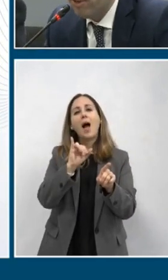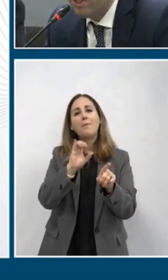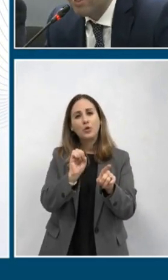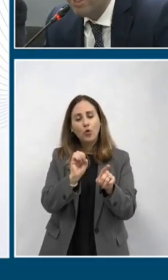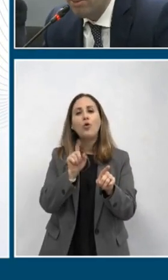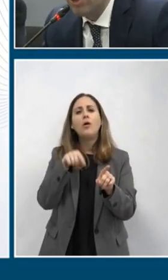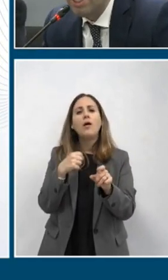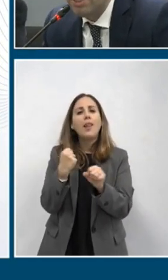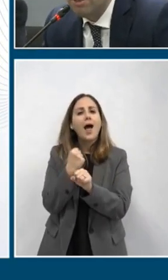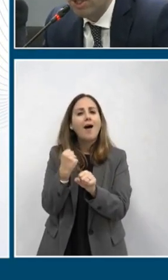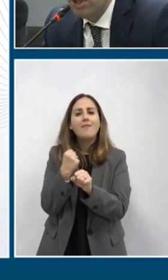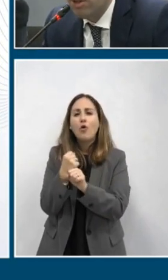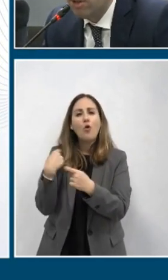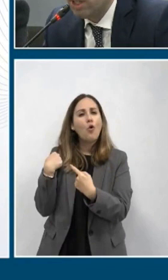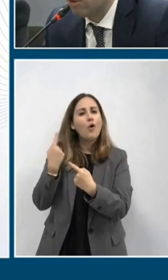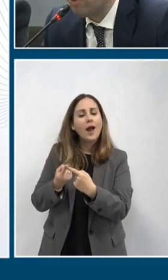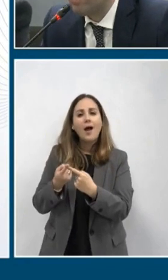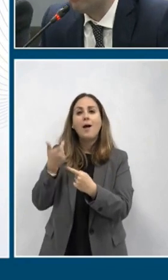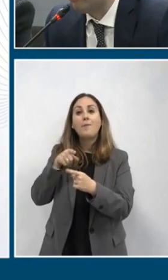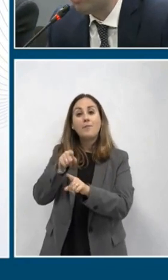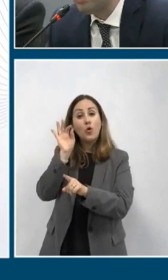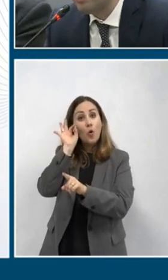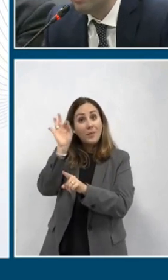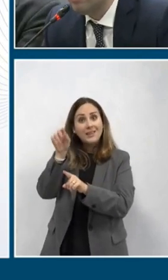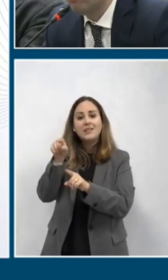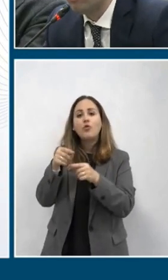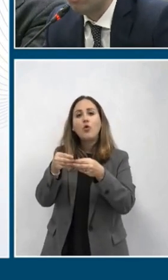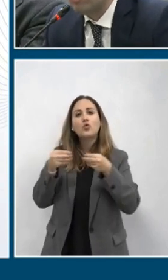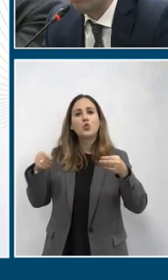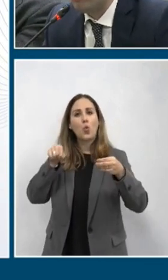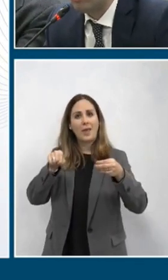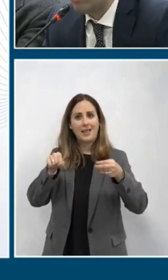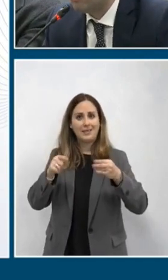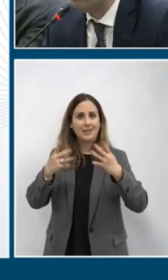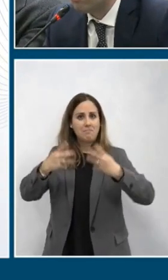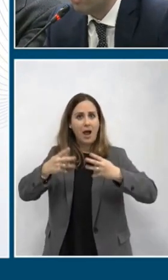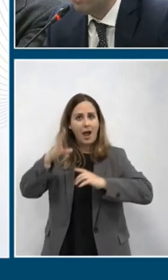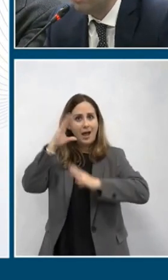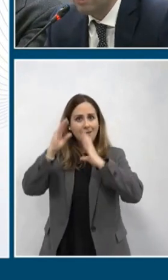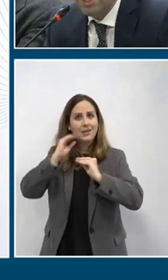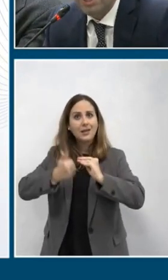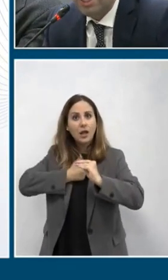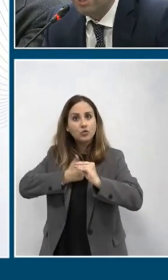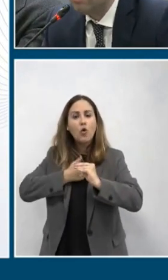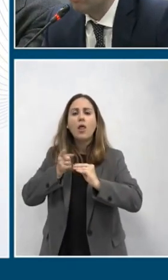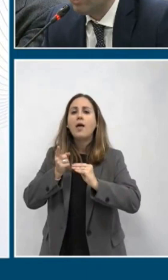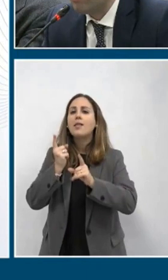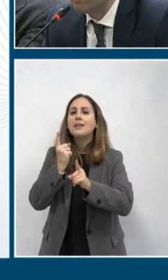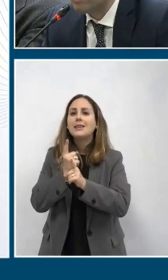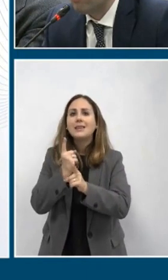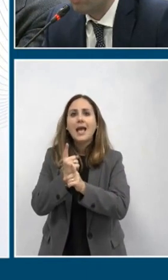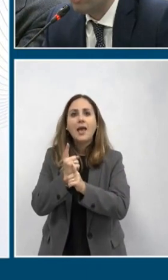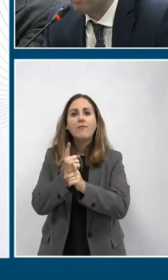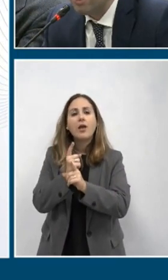per far sì che i modelli di Machine Learning supervice Learning fossero quanto più accurati possibili nella